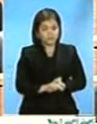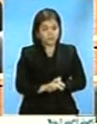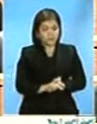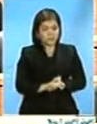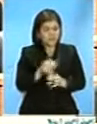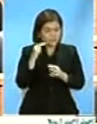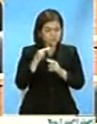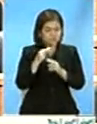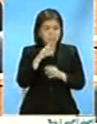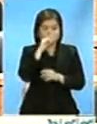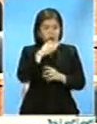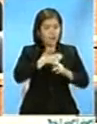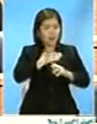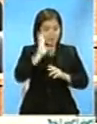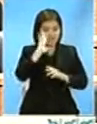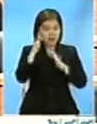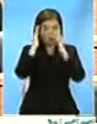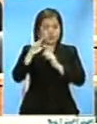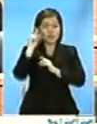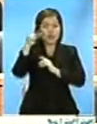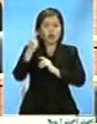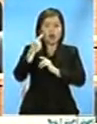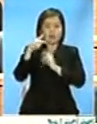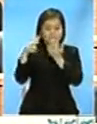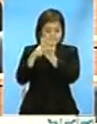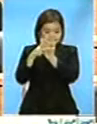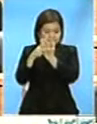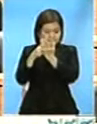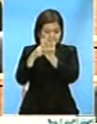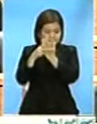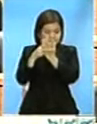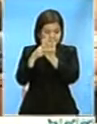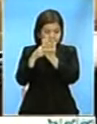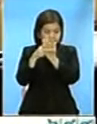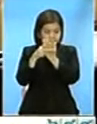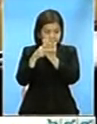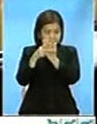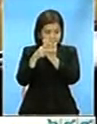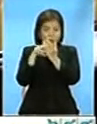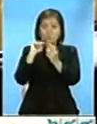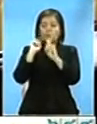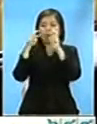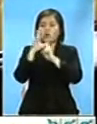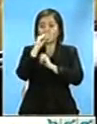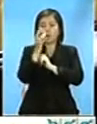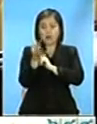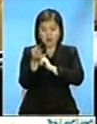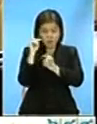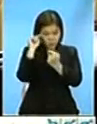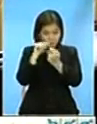นี่คือไม่ใช่ผมพูดนะครับนักข่าวถามผมข อท่านฮะท่านฮะเอาเข้าประเด็นดีกว่าครับนะ